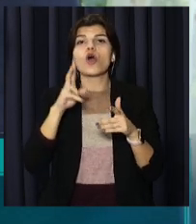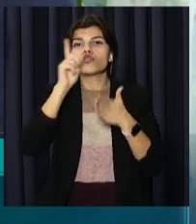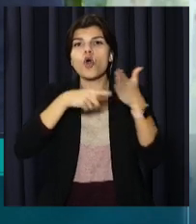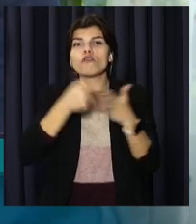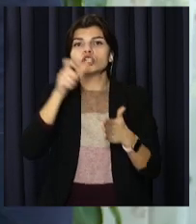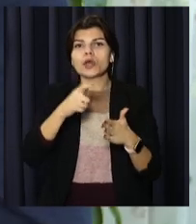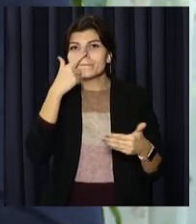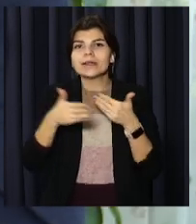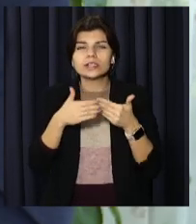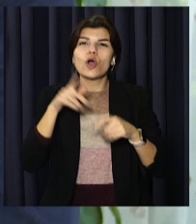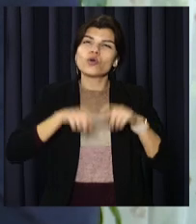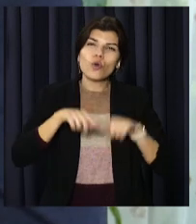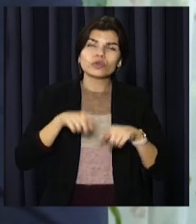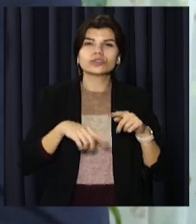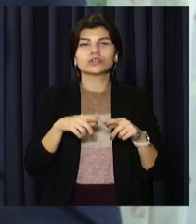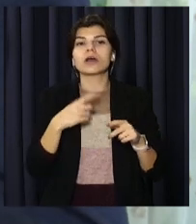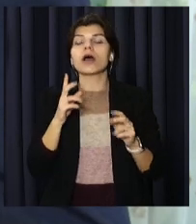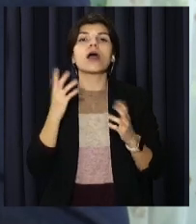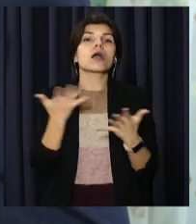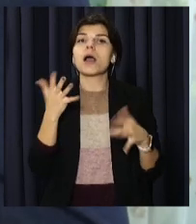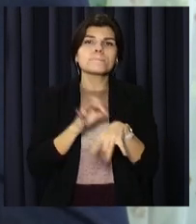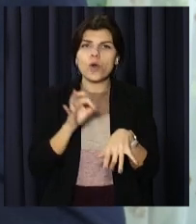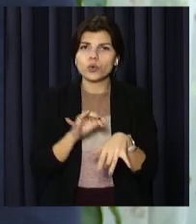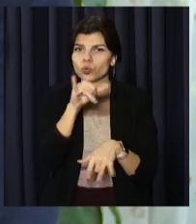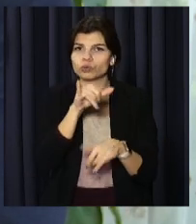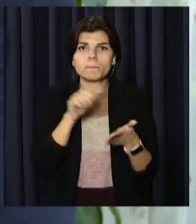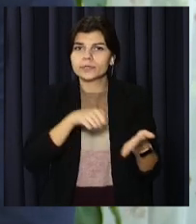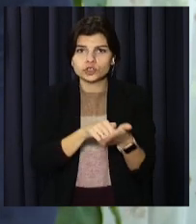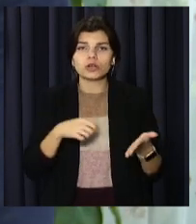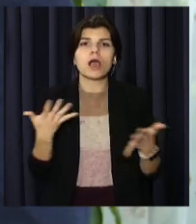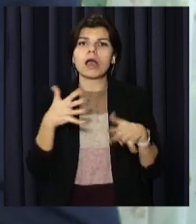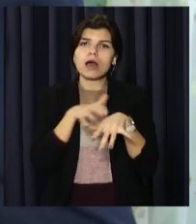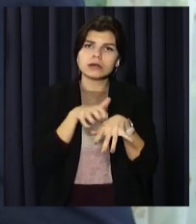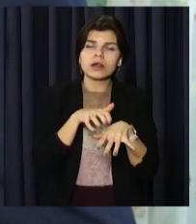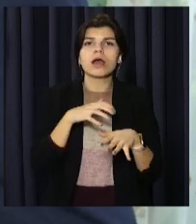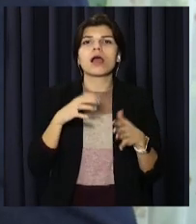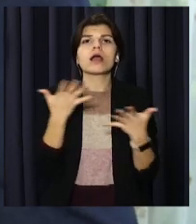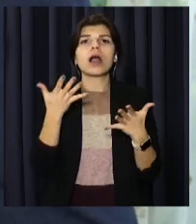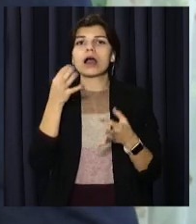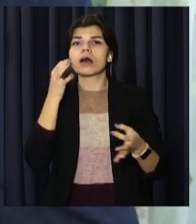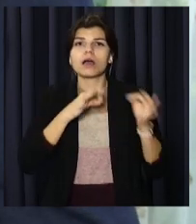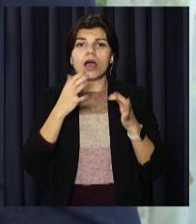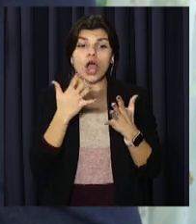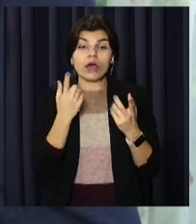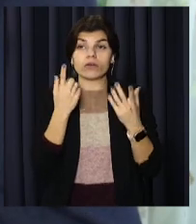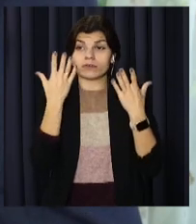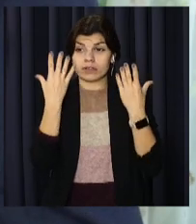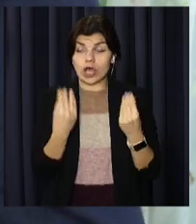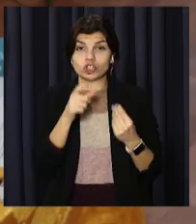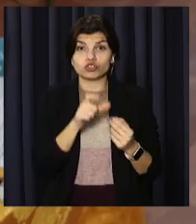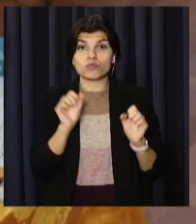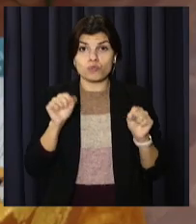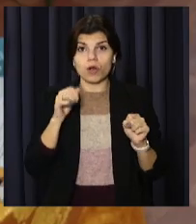особи, родичі, яка хвороба переслідує людину, яка є алергія, які основні препарати сьогодні приймаються цією